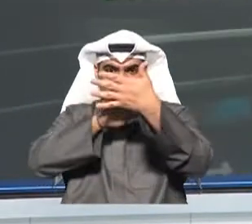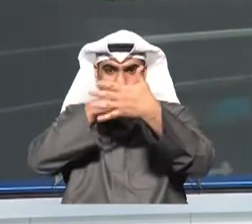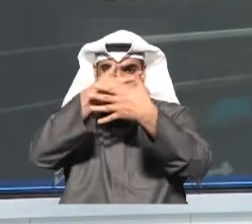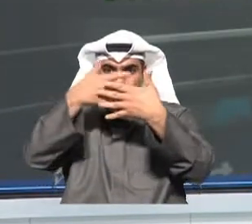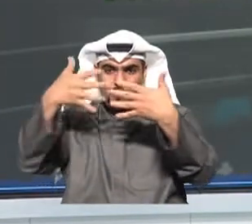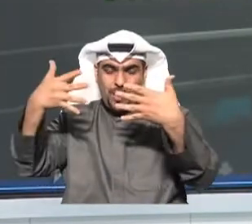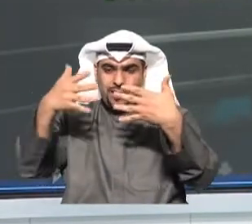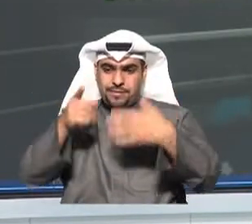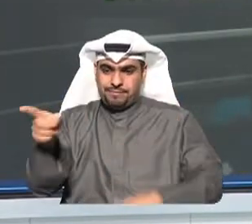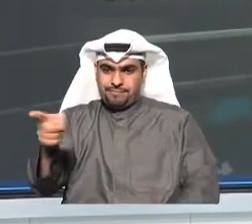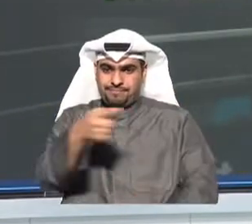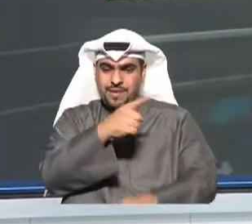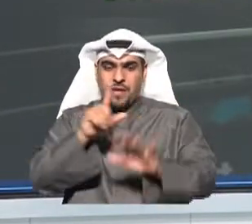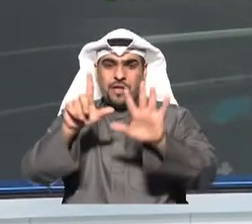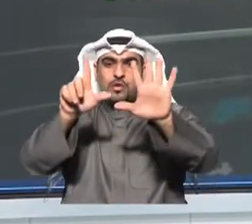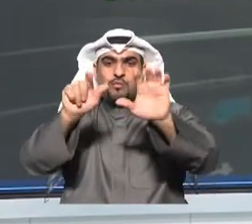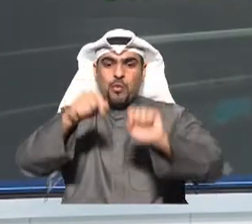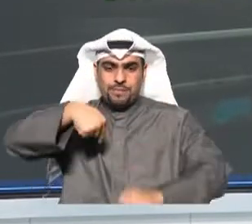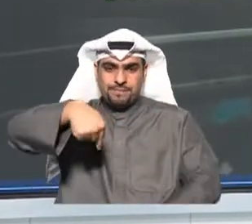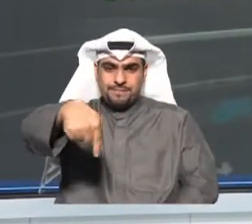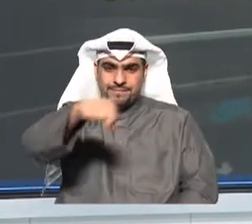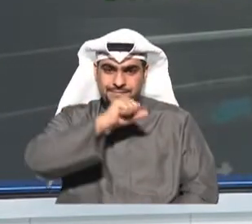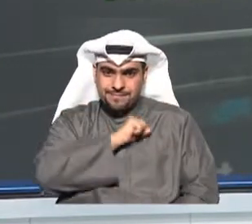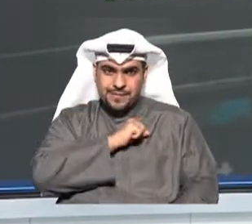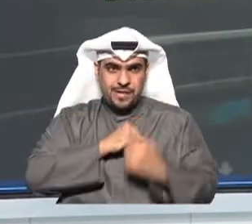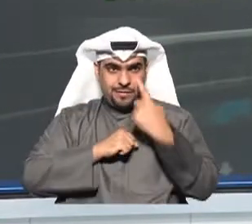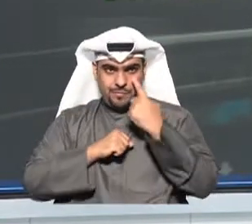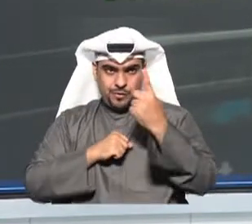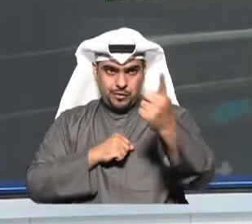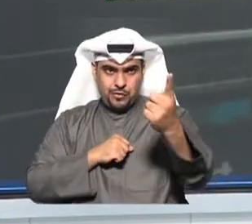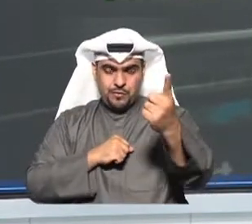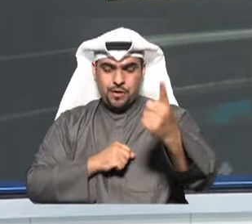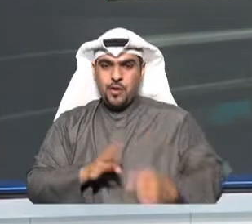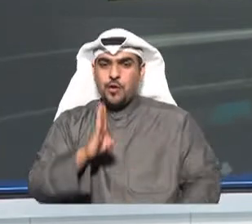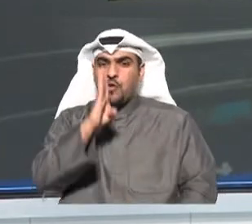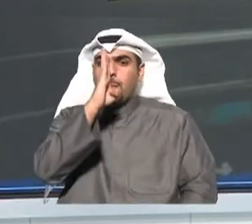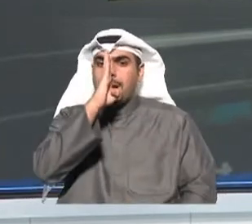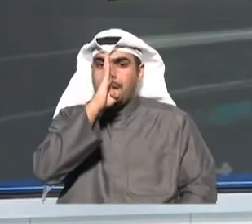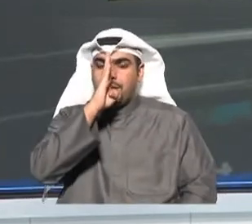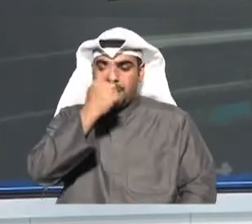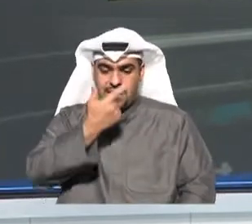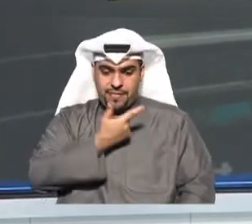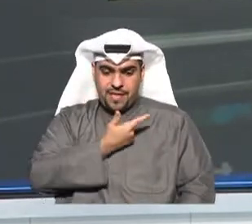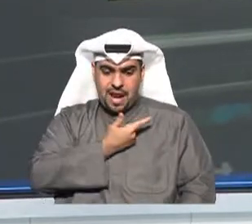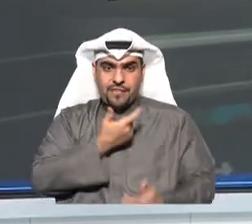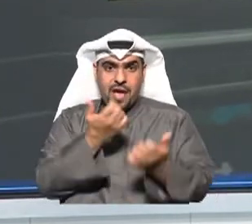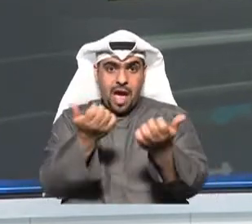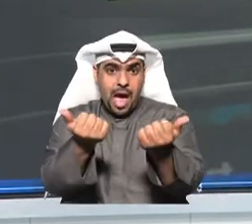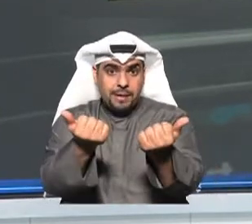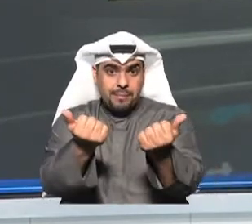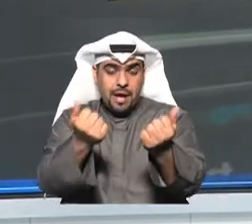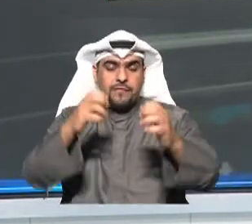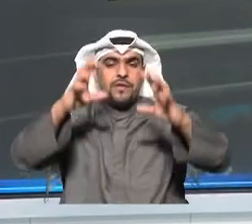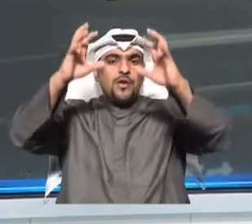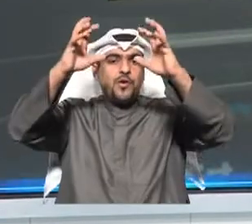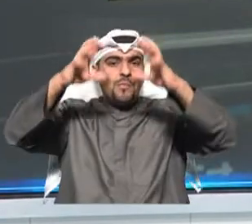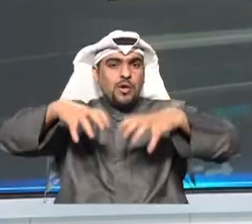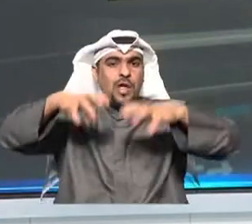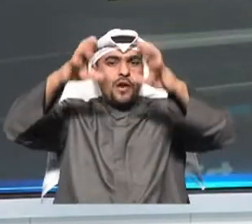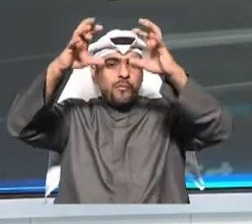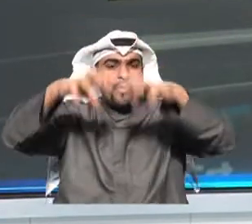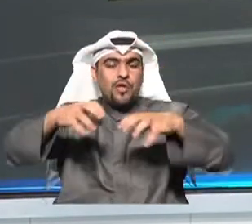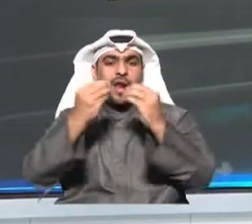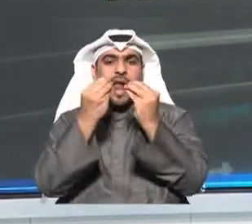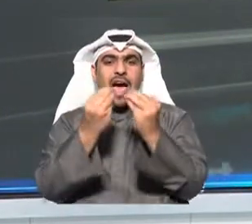خلال 5 أيام القادمة إن شاء الله ابتداء من يوم الغد حتى يوم الأربعاء فرصة لأمطار متفرقة قد تكون رعدية أحياناً على بعض